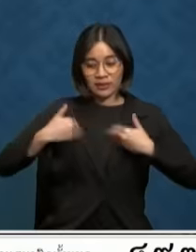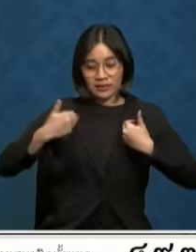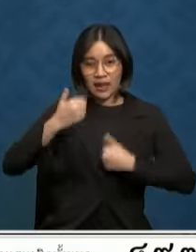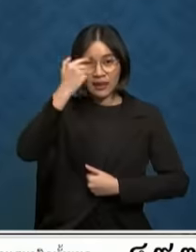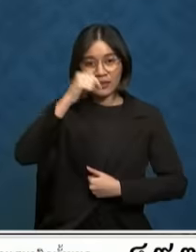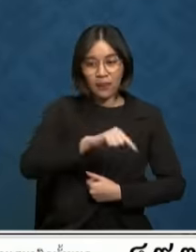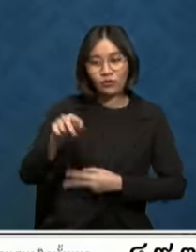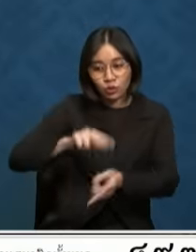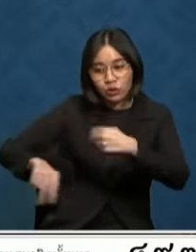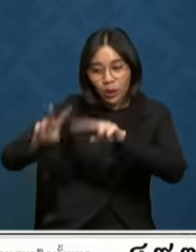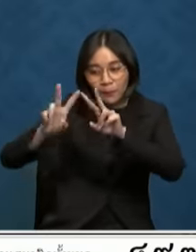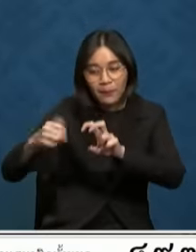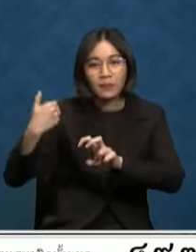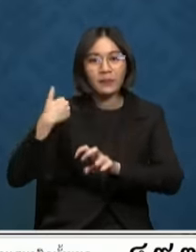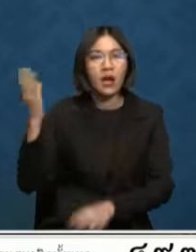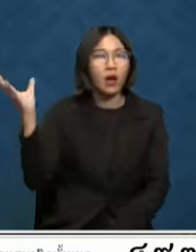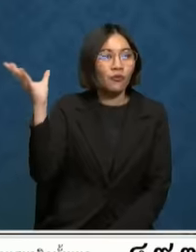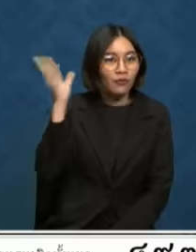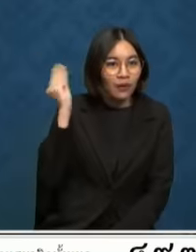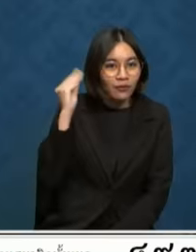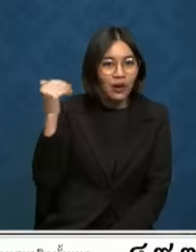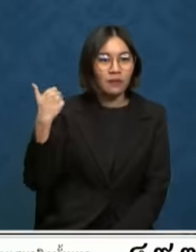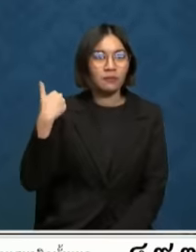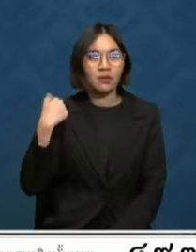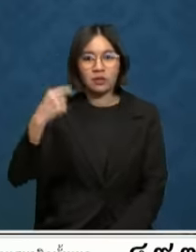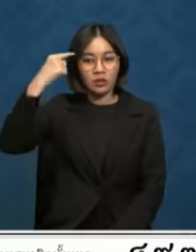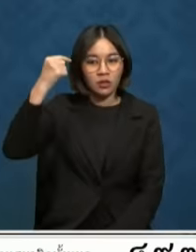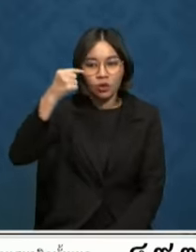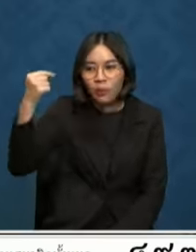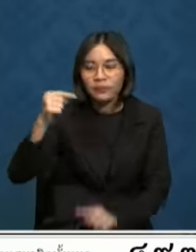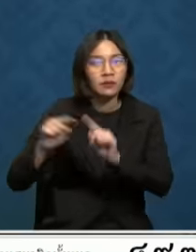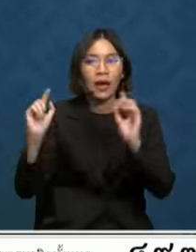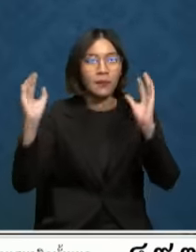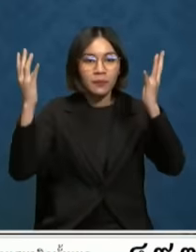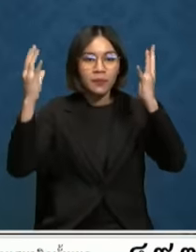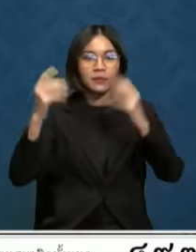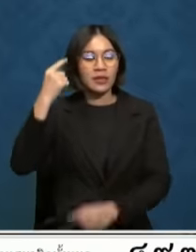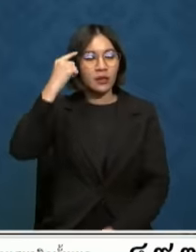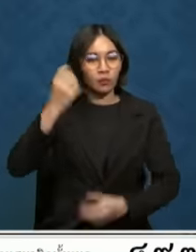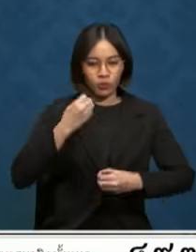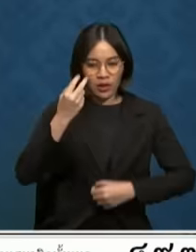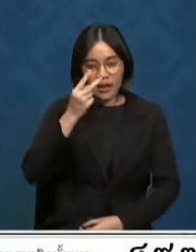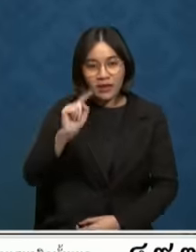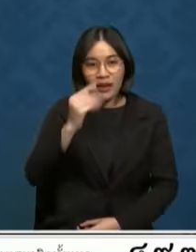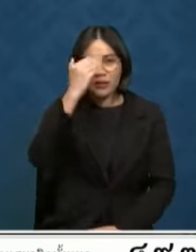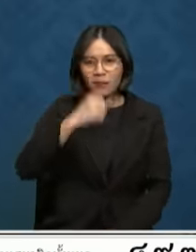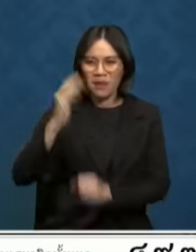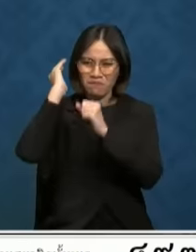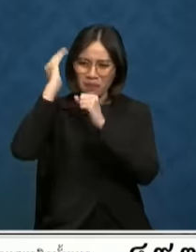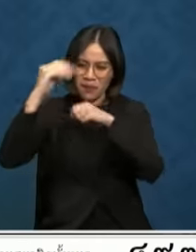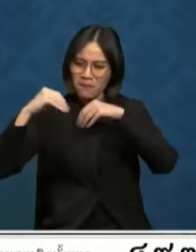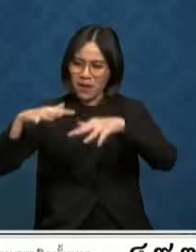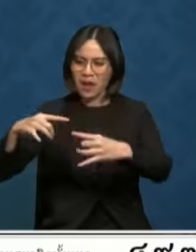ถ่วงดุลท่านท่านรับฟังอยู่ในขณะนี้เราไม่มีอคตินะครับเราเห็นแต่เพียงว่าท่านไปพูดน่ะมันไม่เหมาะ